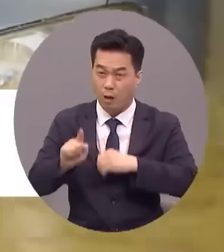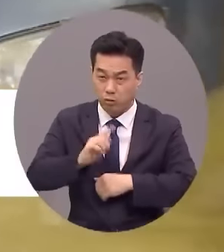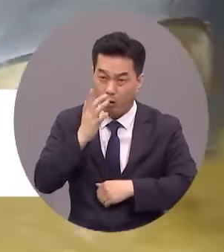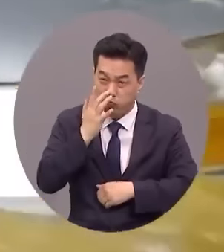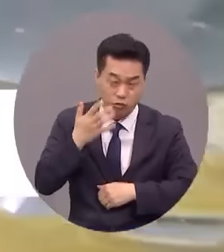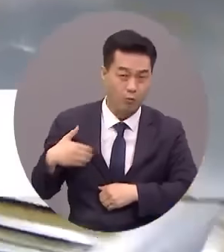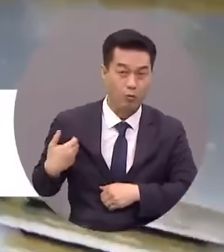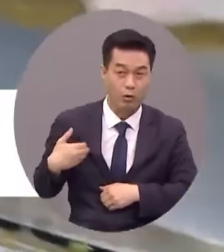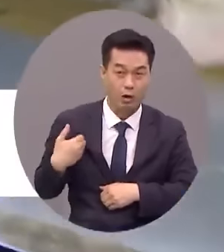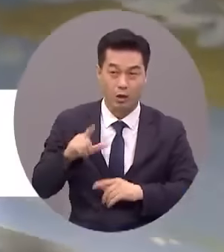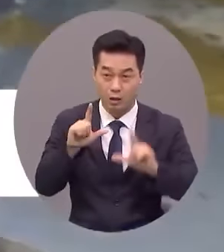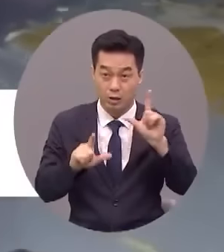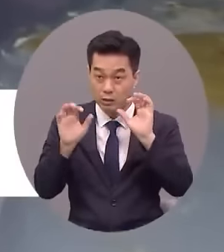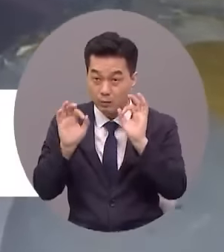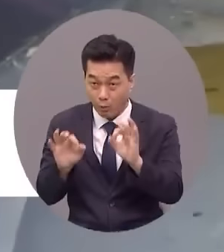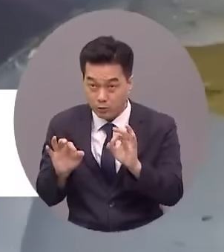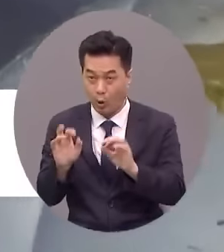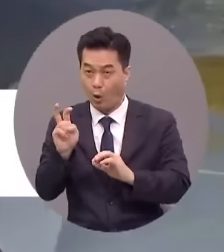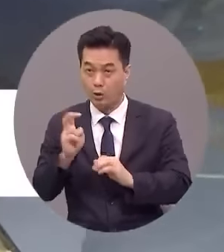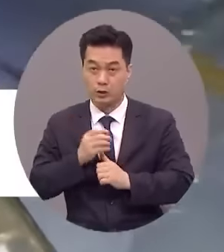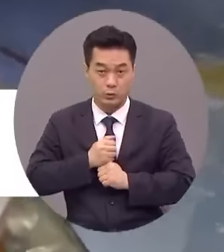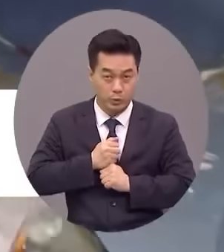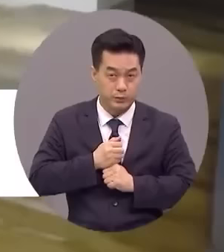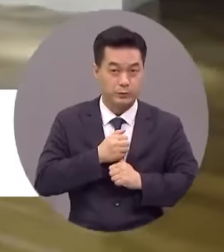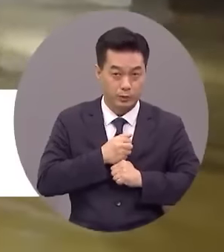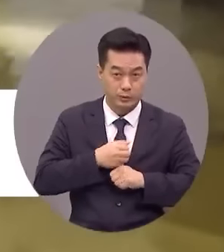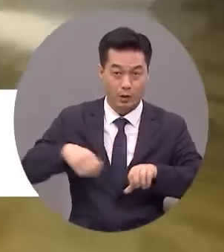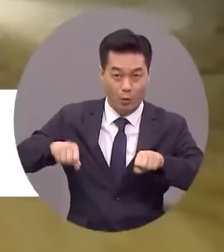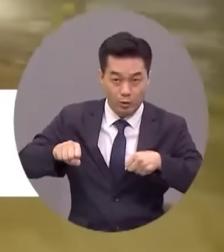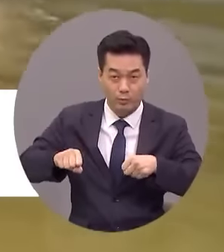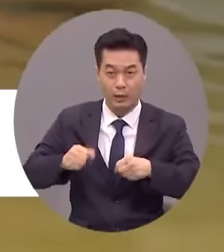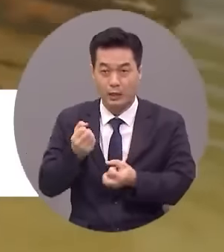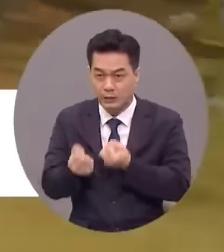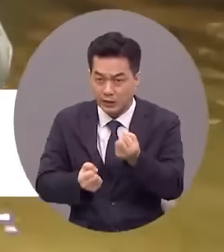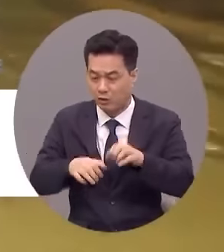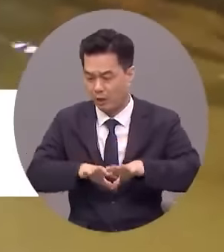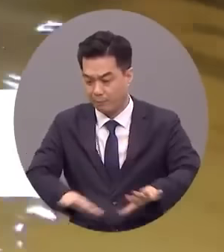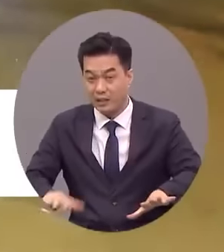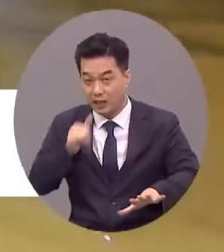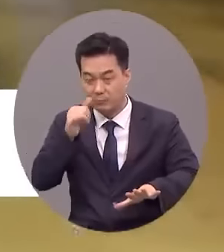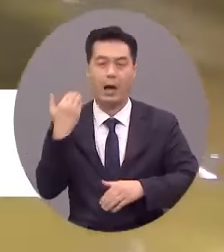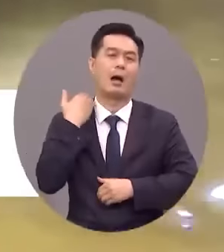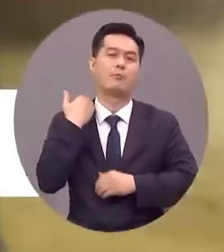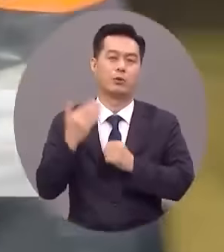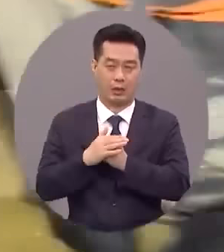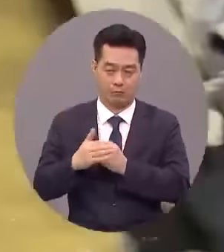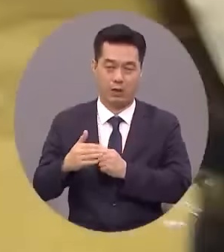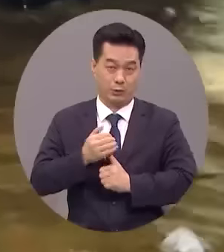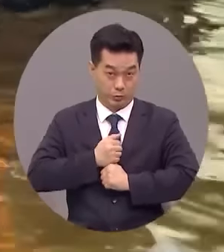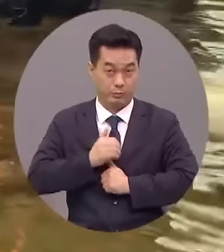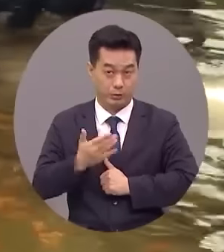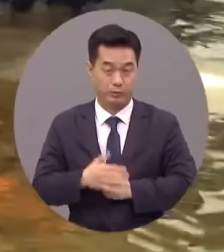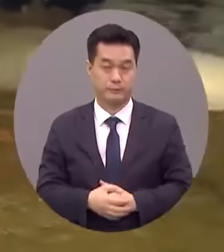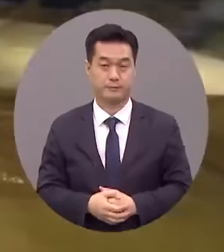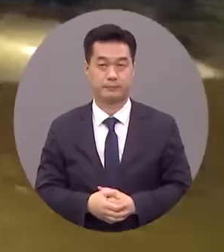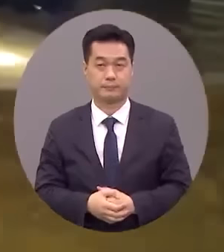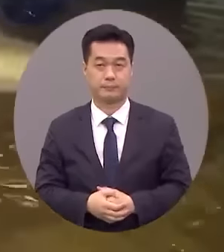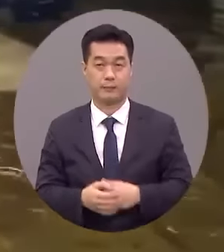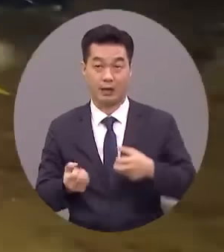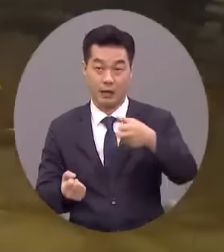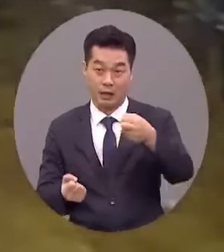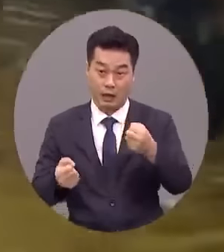모르니까 이런 형체들을 보시고 부딪히지 않게 오토바이나 자전거나 깔아앉아 있으면 안 보이거든요. 핸들만